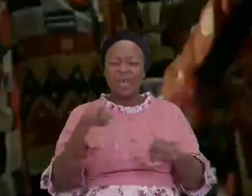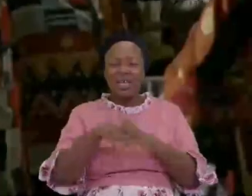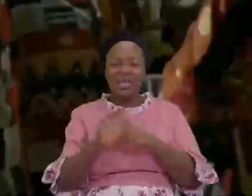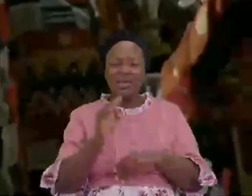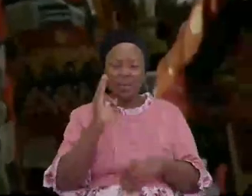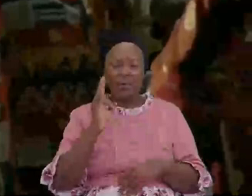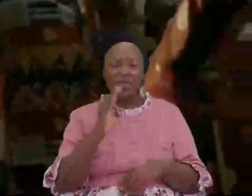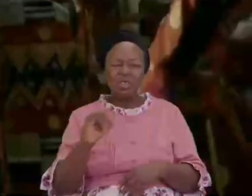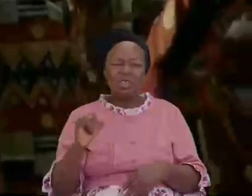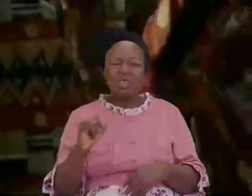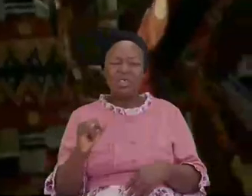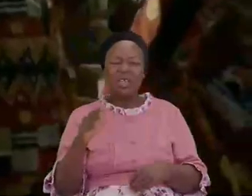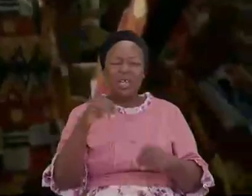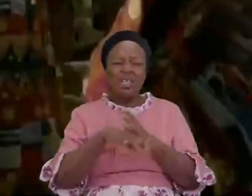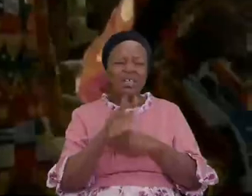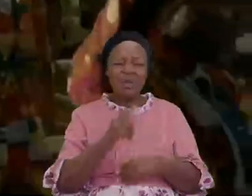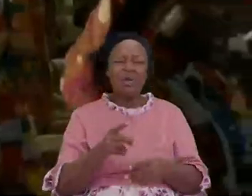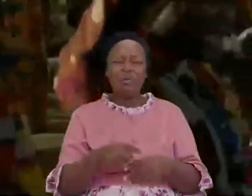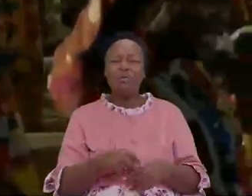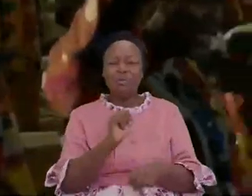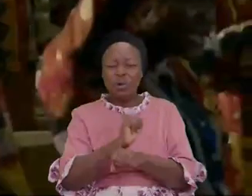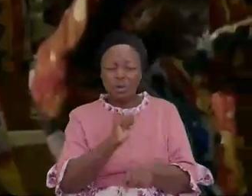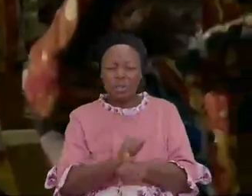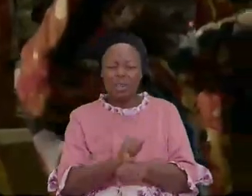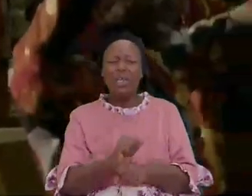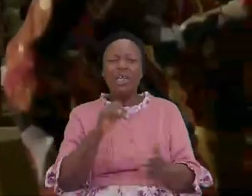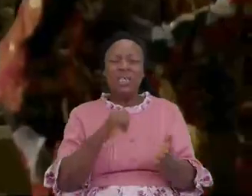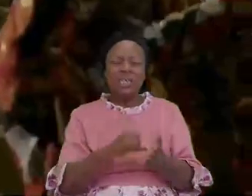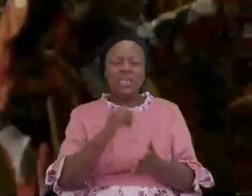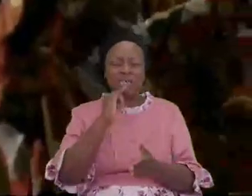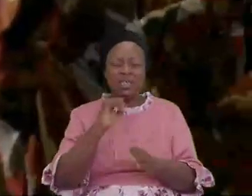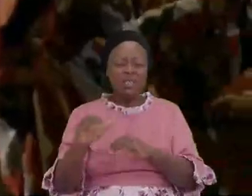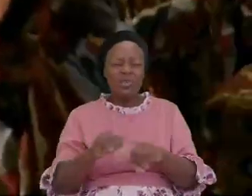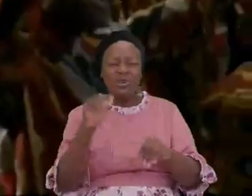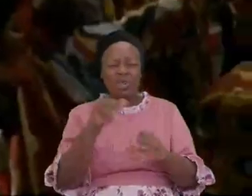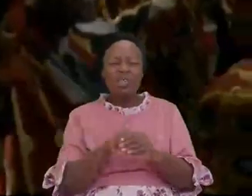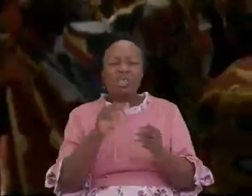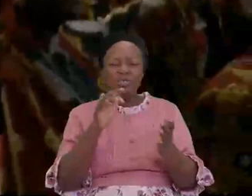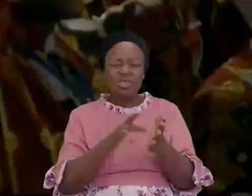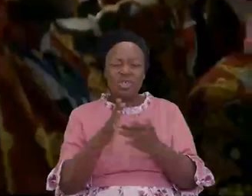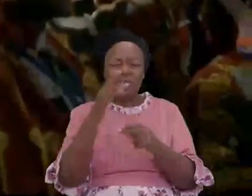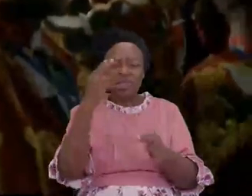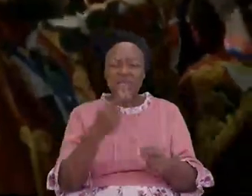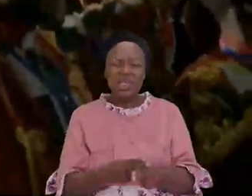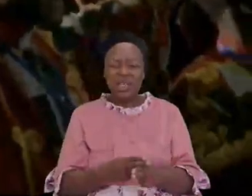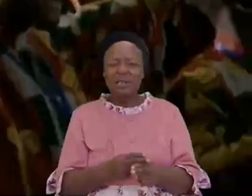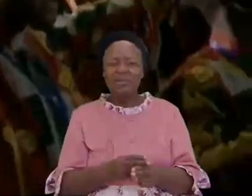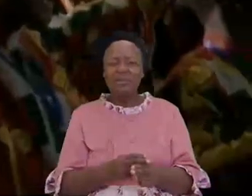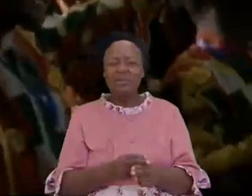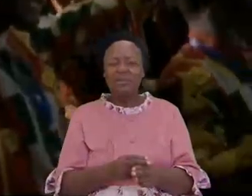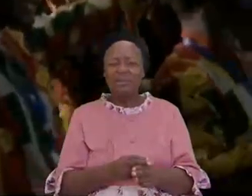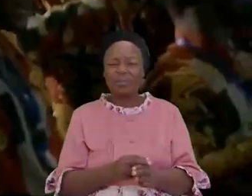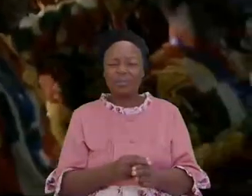ton ministère, dans ton appel, c'est fait au nom de Jésus!